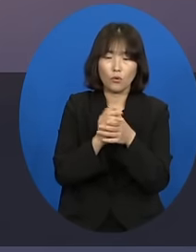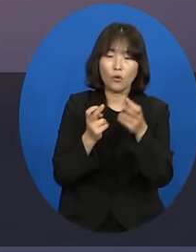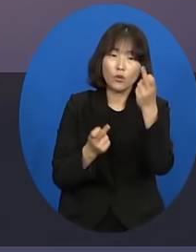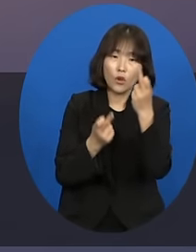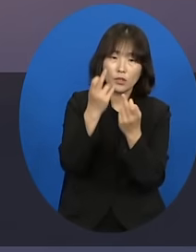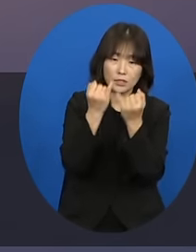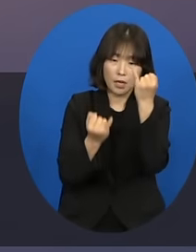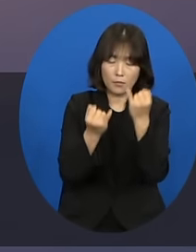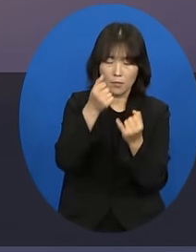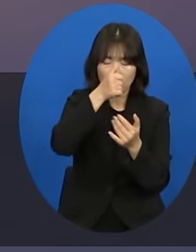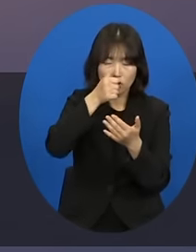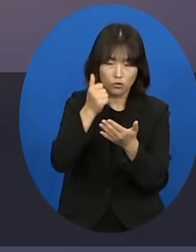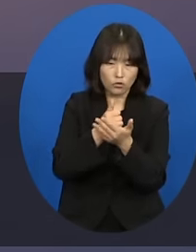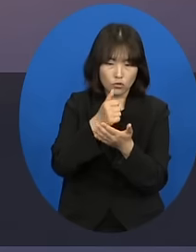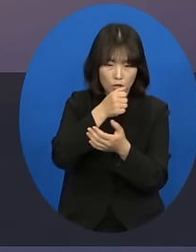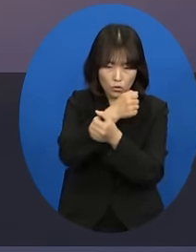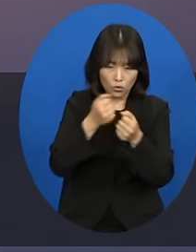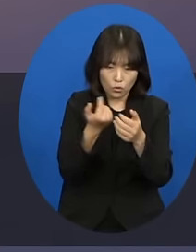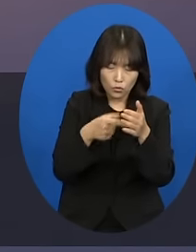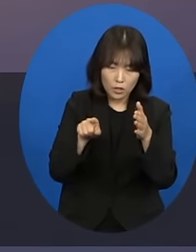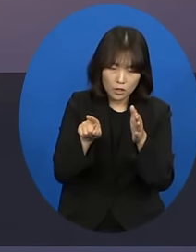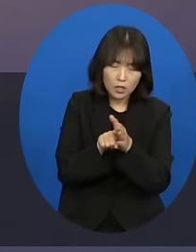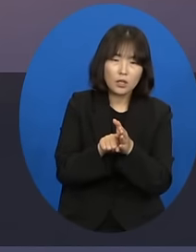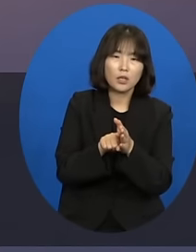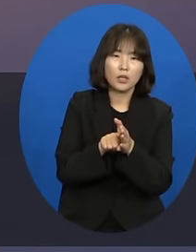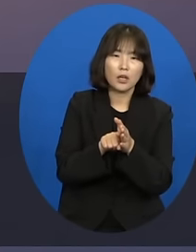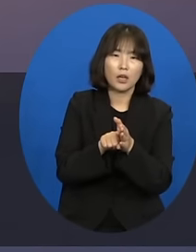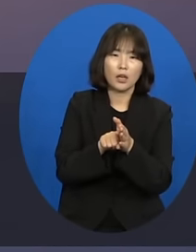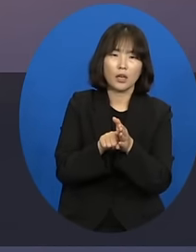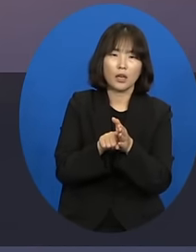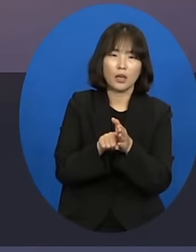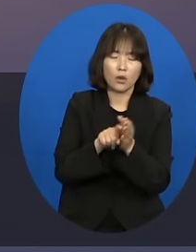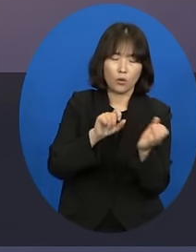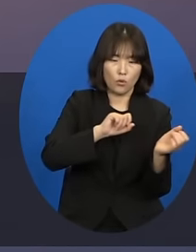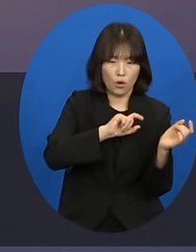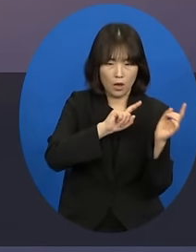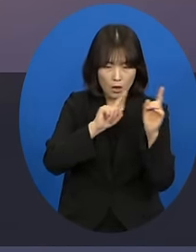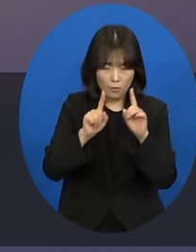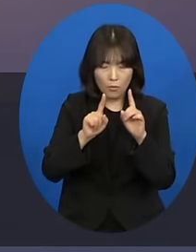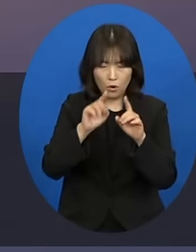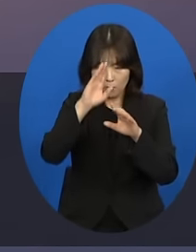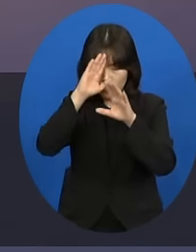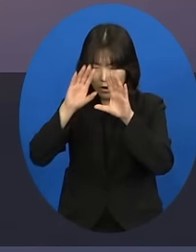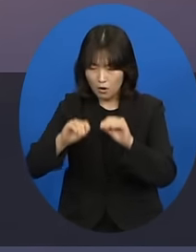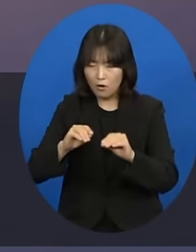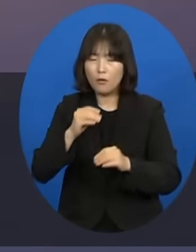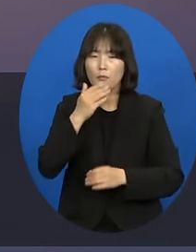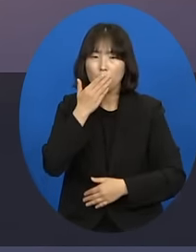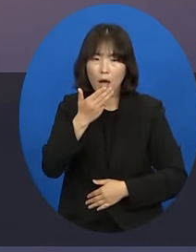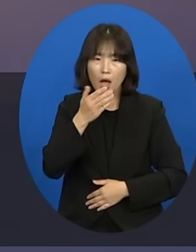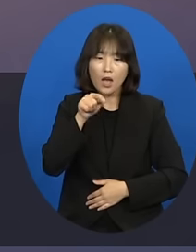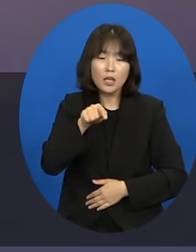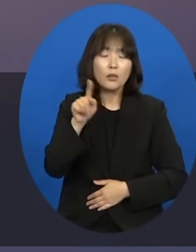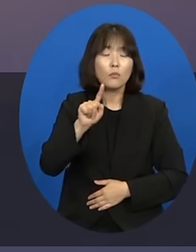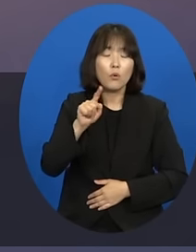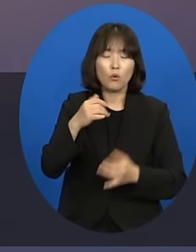있고 치유할 수 있고 회복을 이끌어낼 수 있다는 것이죠. 그게 공동체의 능력입니다, 여러분.